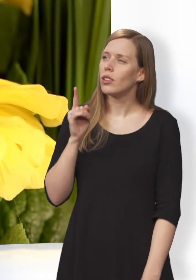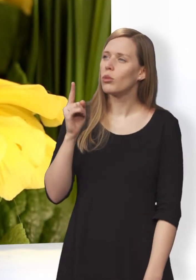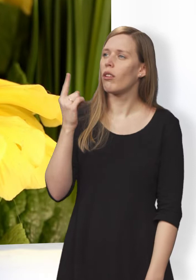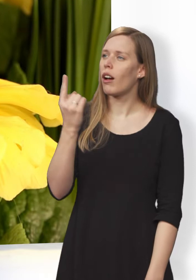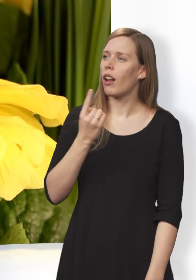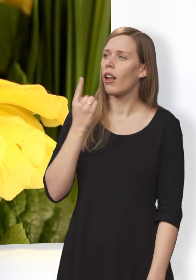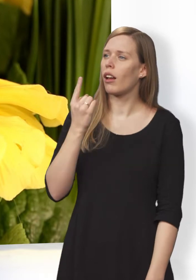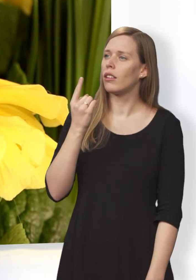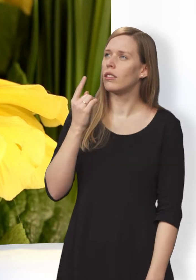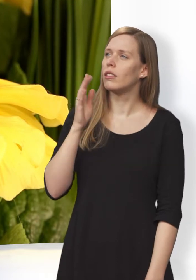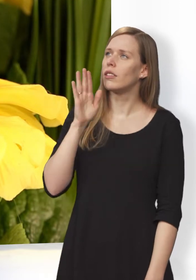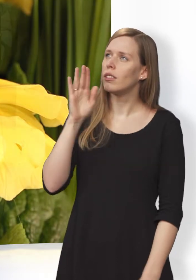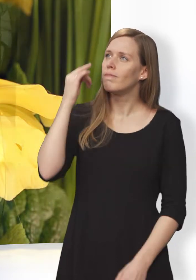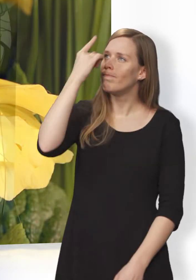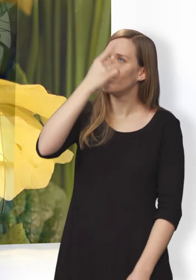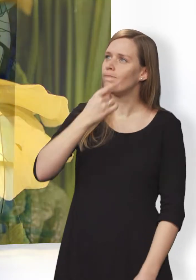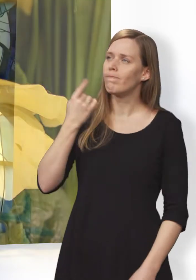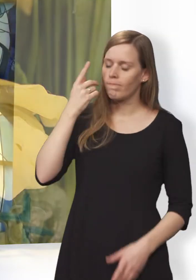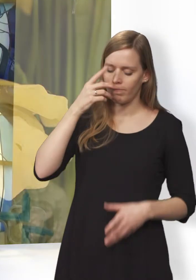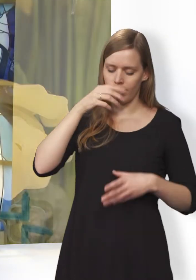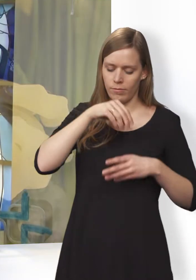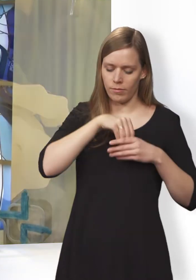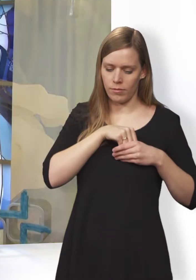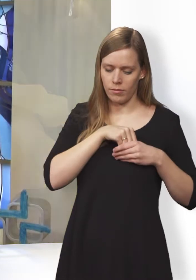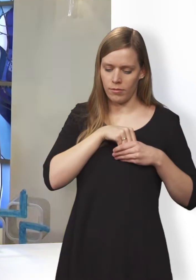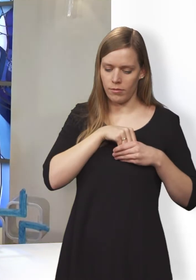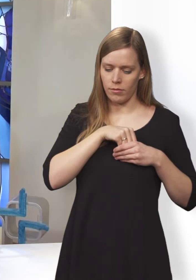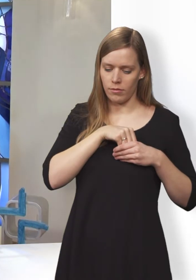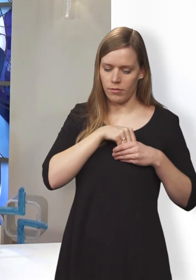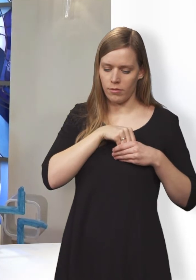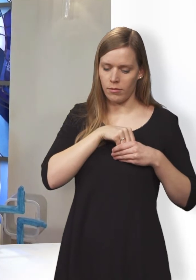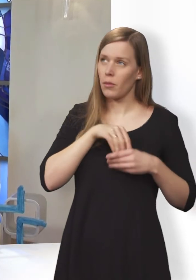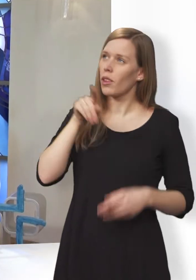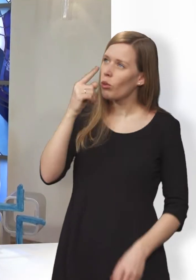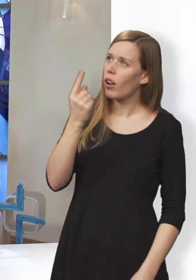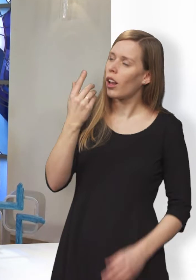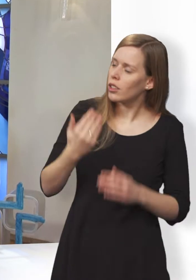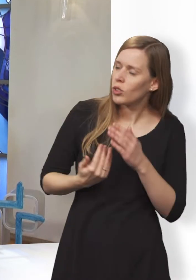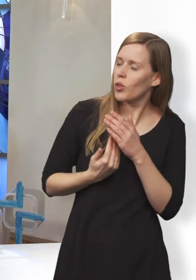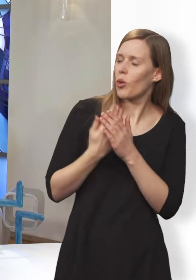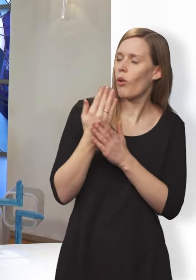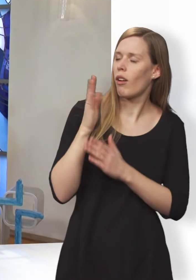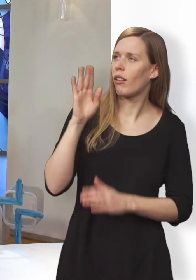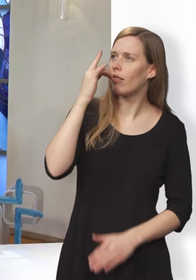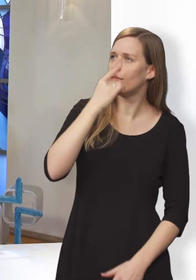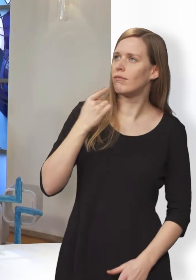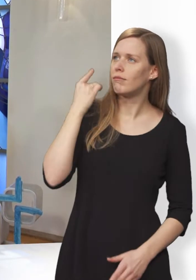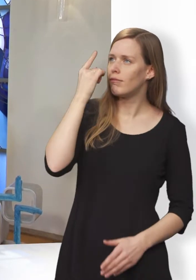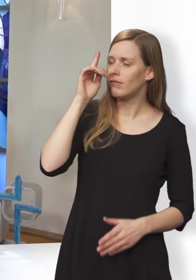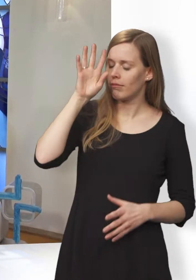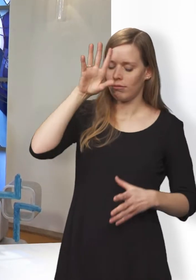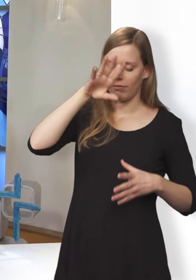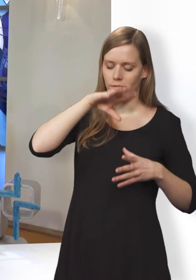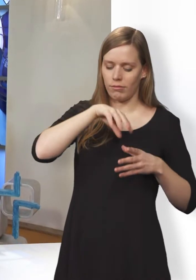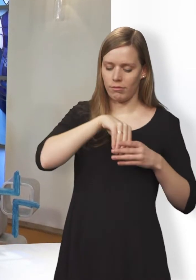du dein bild einprägen können du allein kannst sie aufs neue prägen und ihr dein antlitz